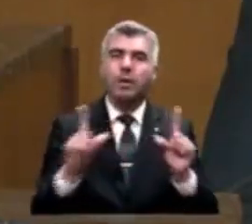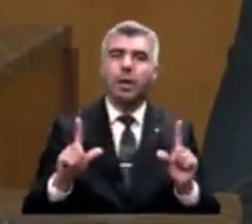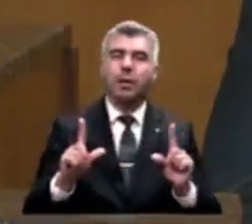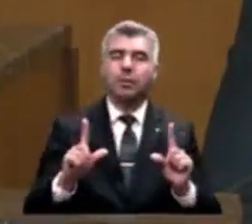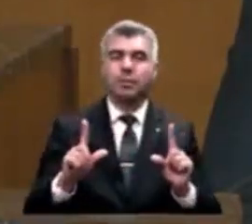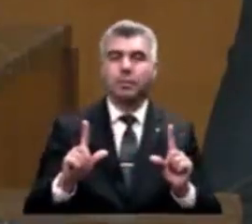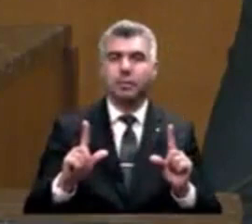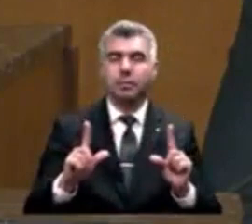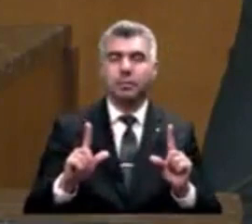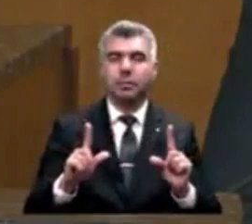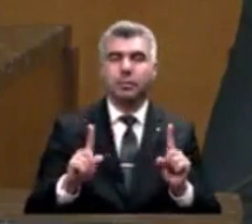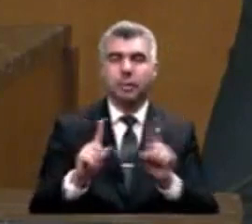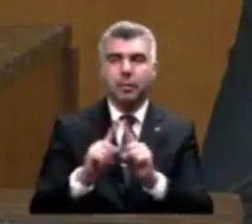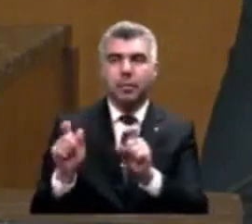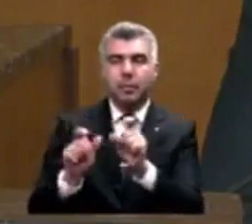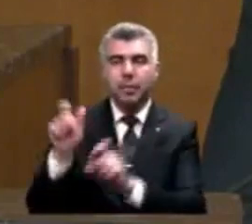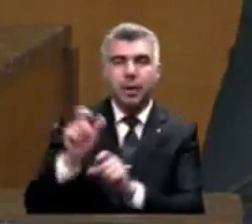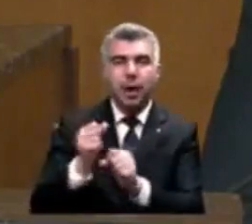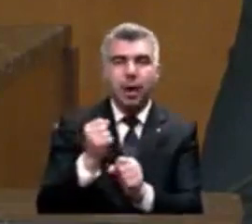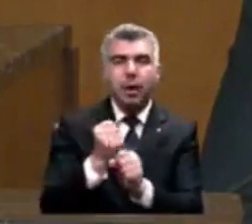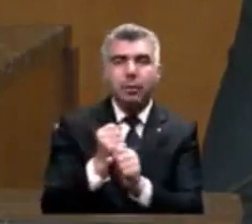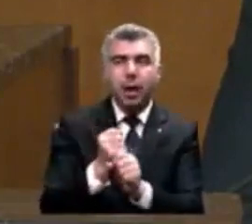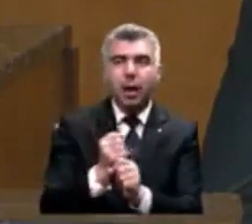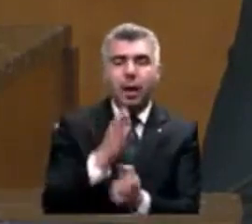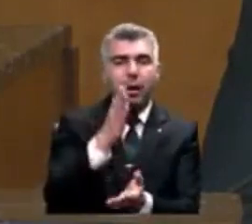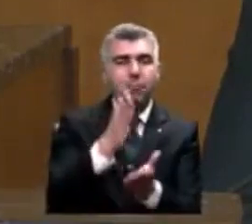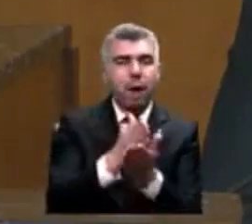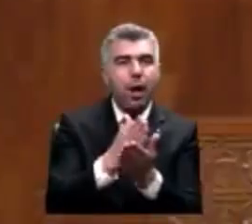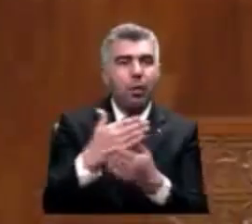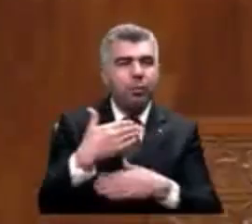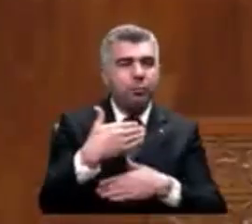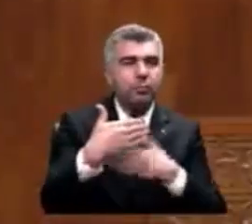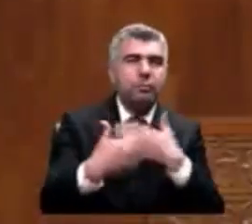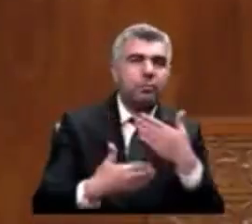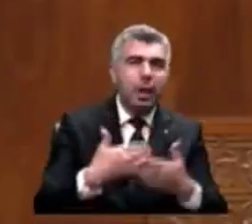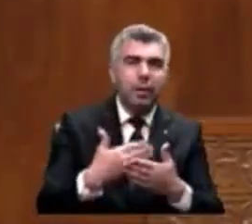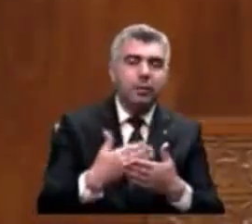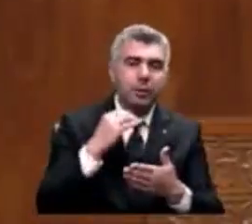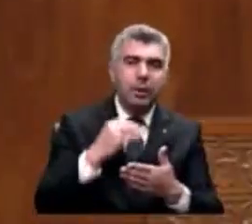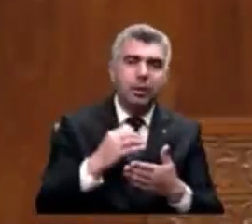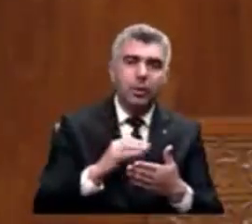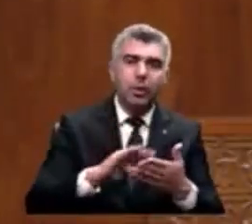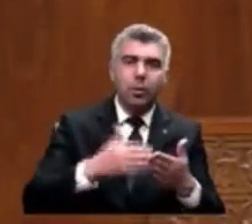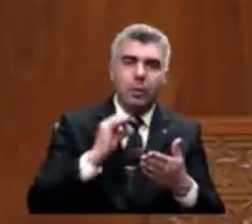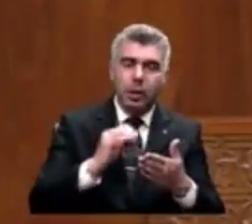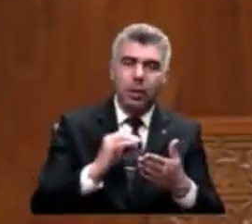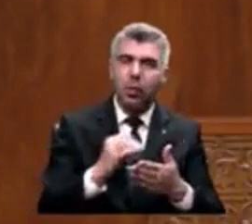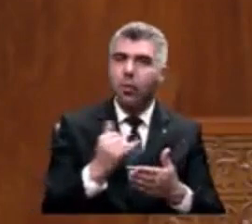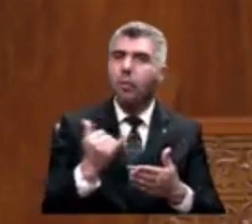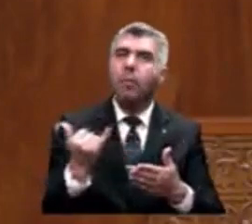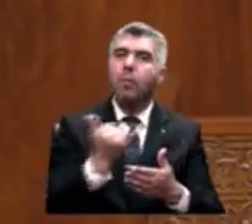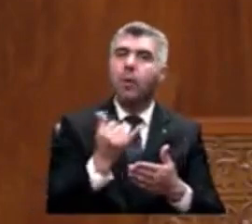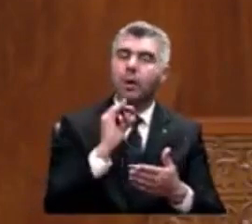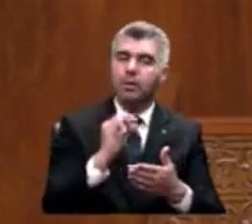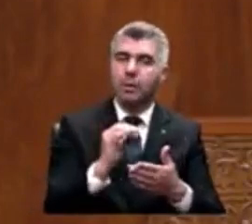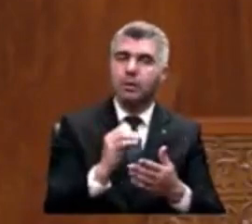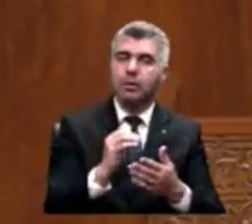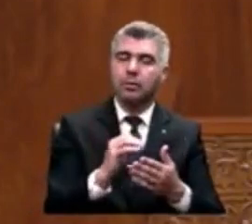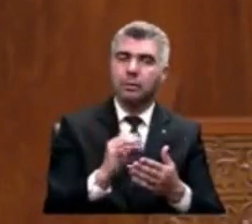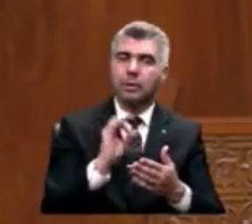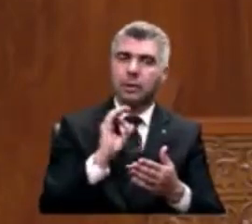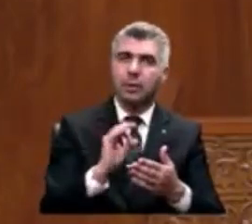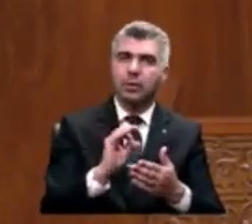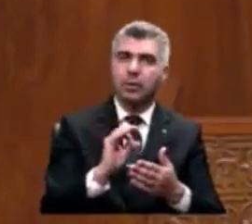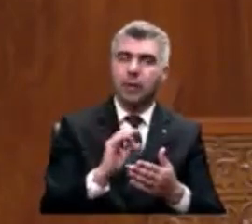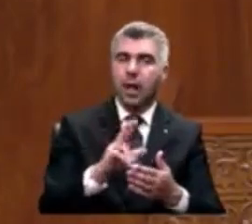باش كل واحد اللي خصو يقوم دوره يلعب دوره بلا ما واحد يتعدى على الآخر ولا بلا ما شي منظومة. وحنا